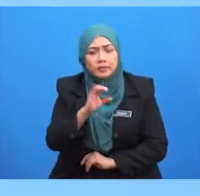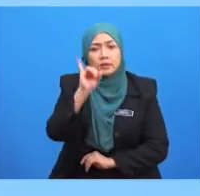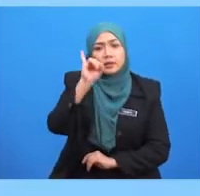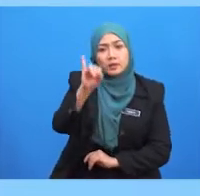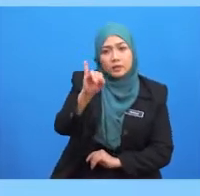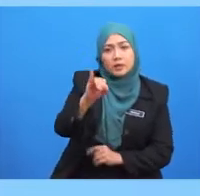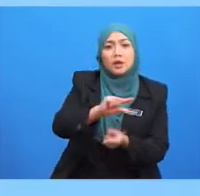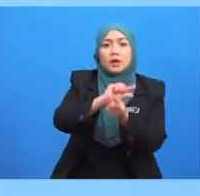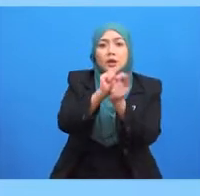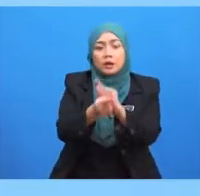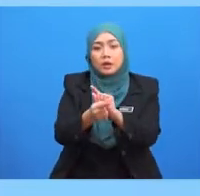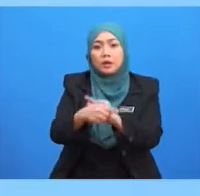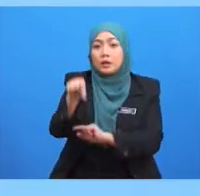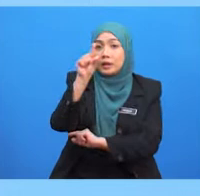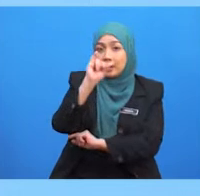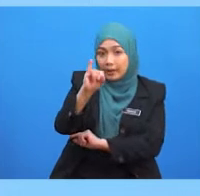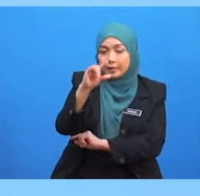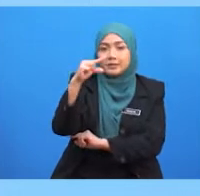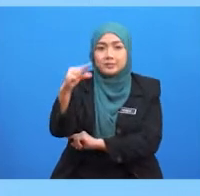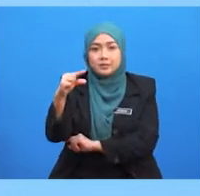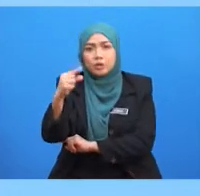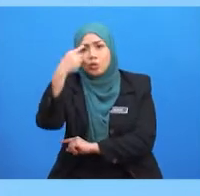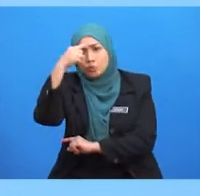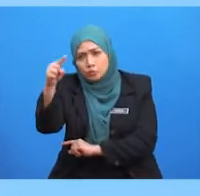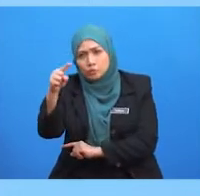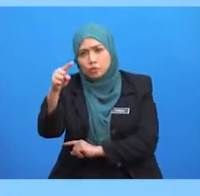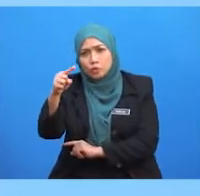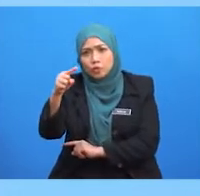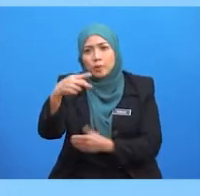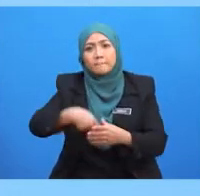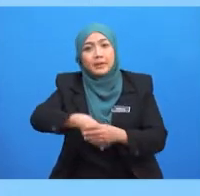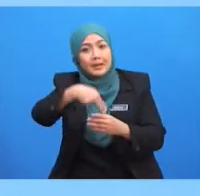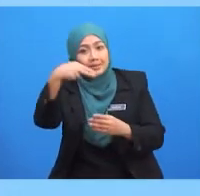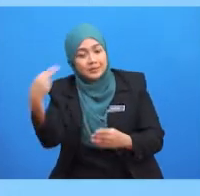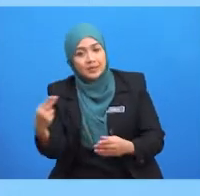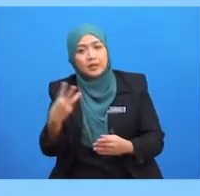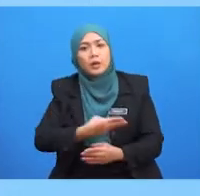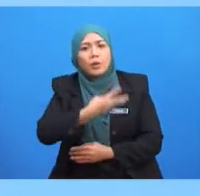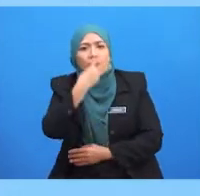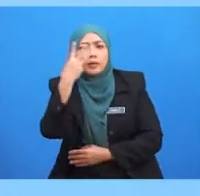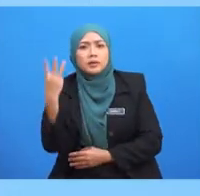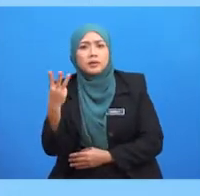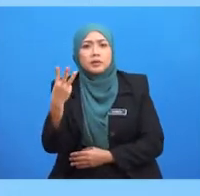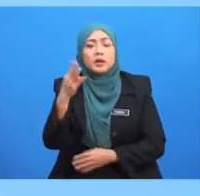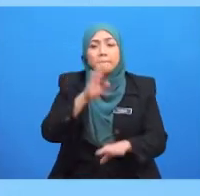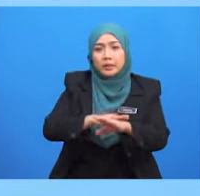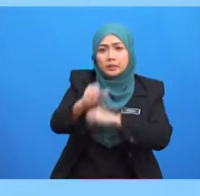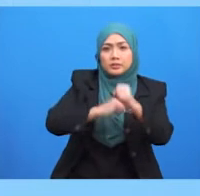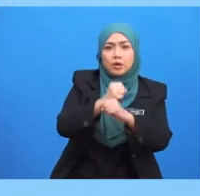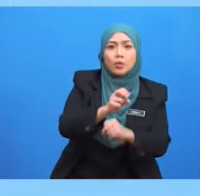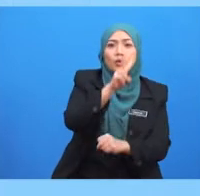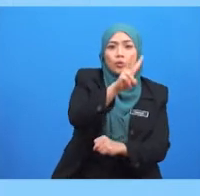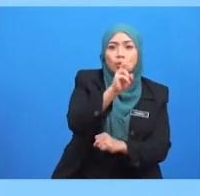indeks gubahan untuk menghasilkan pewangi tersebut pada tahun 2020